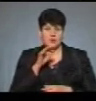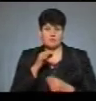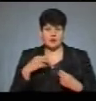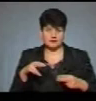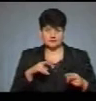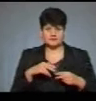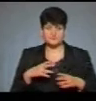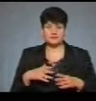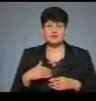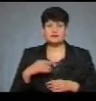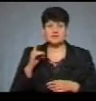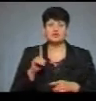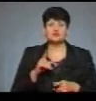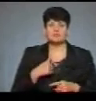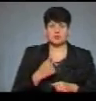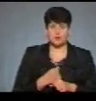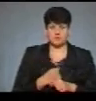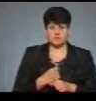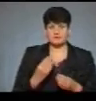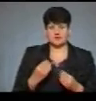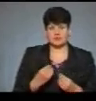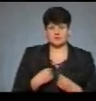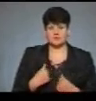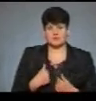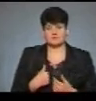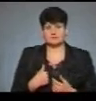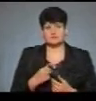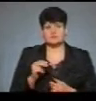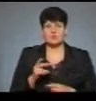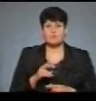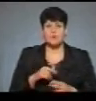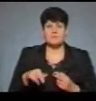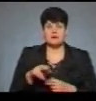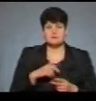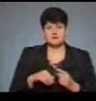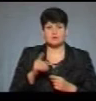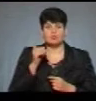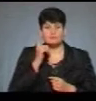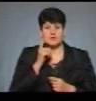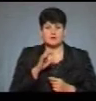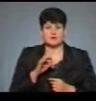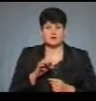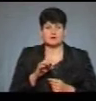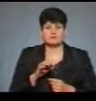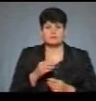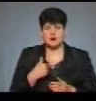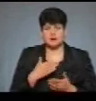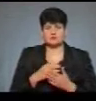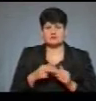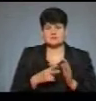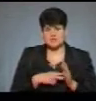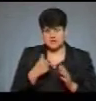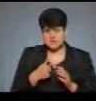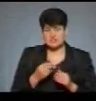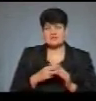і знають, що ми робимо, і вони надають статистику по переміщенню мобільних абонентів. Ми маємо дані за 17 рік і